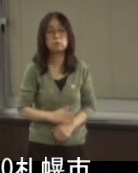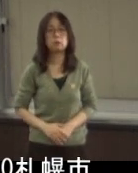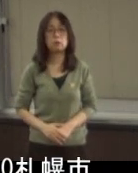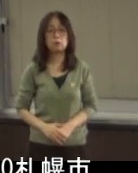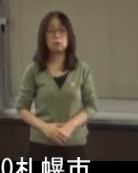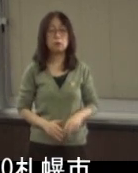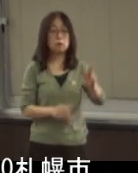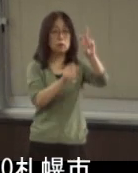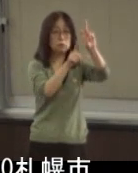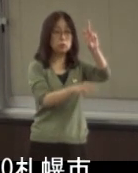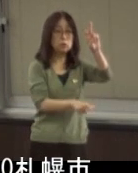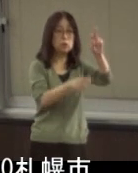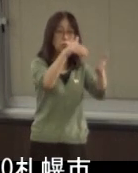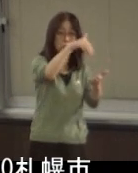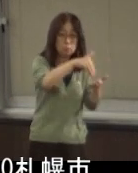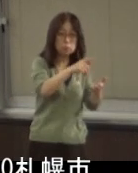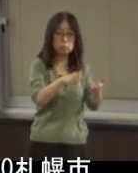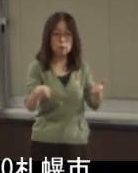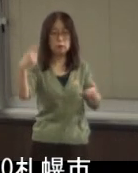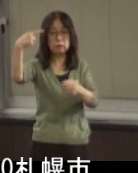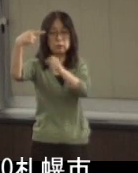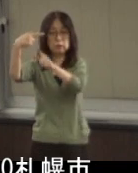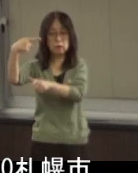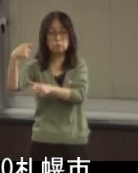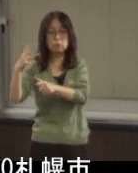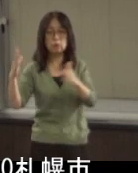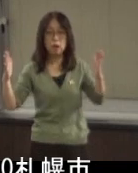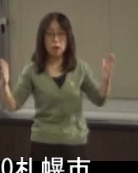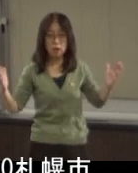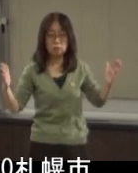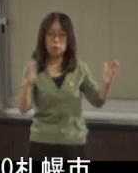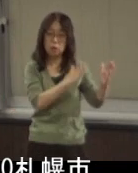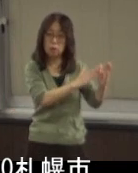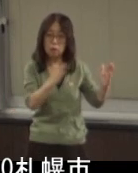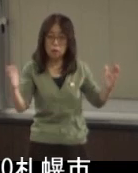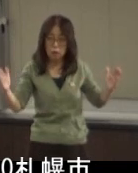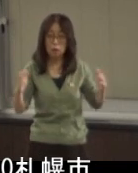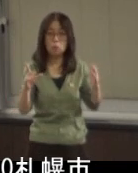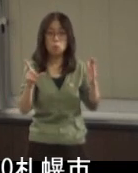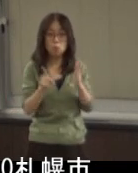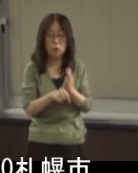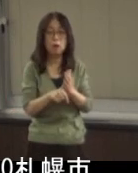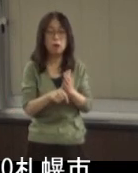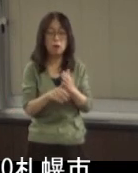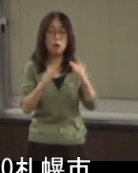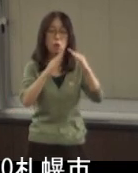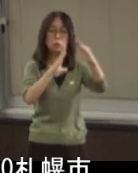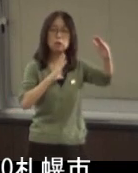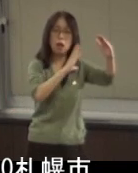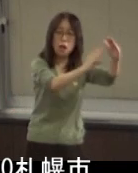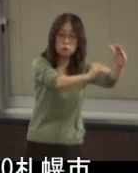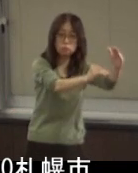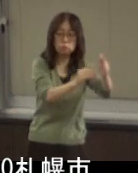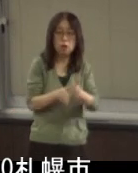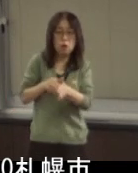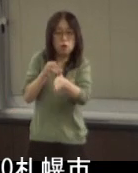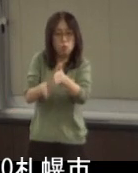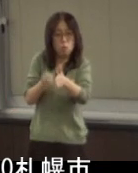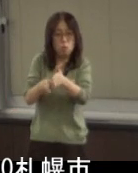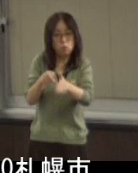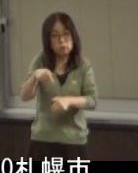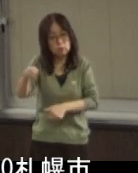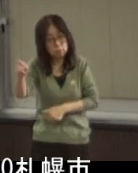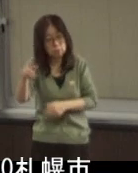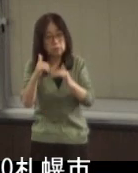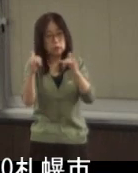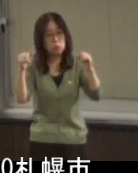年末年始につきましては、帰省、あるいは旅行をされる方も多いかというふうに思いますけれども、